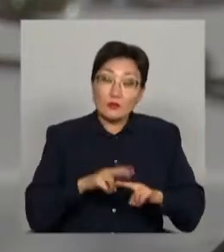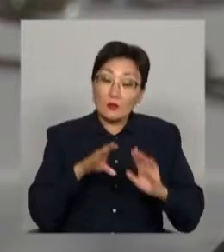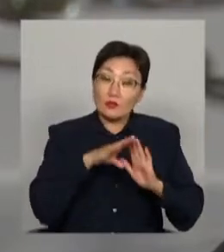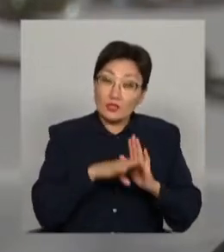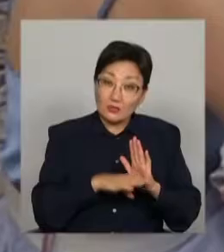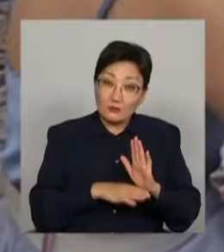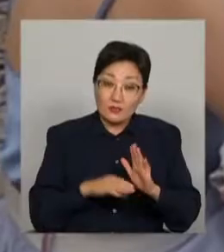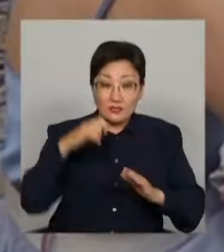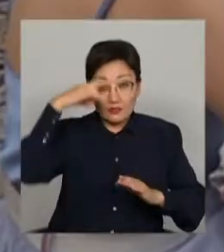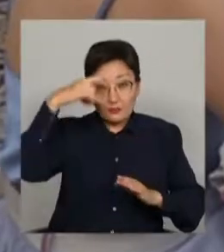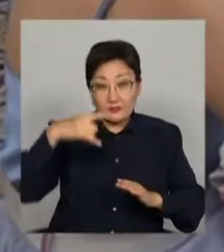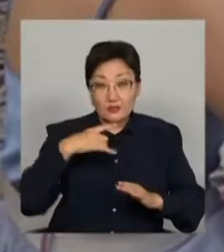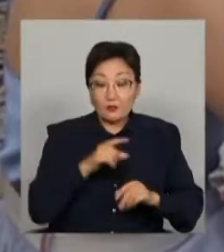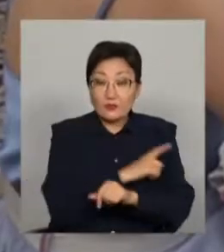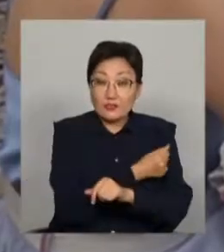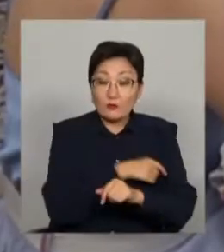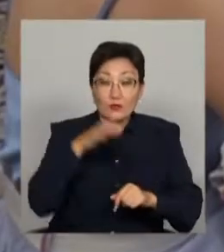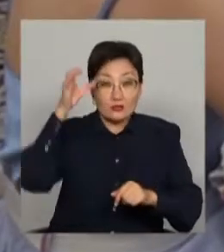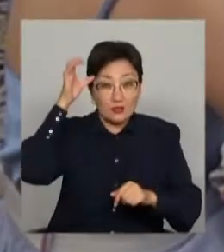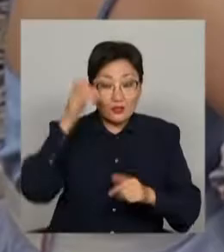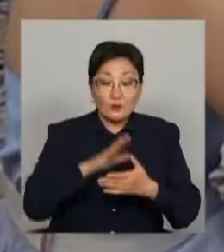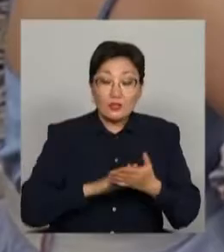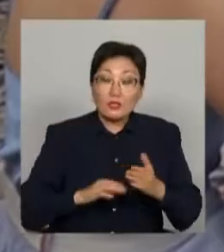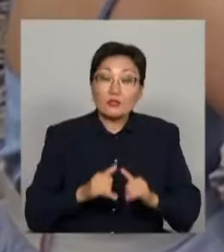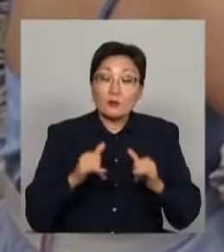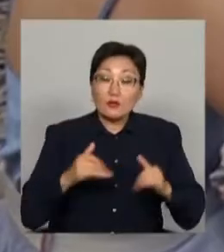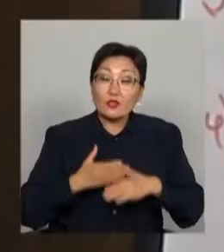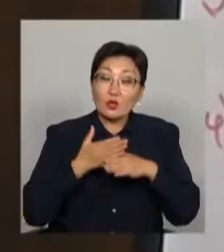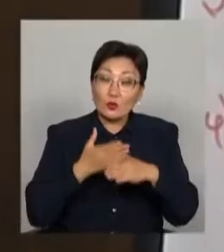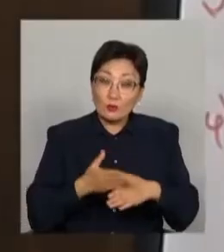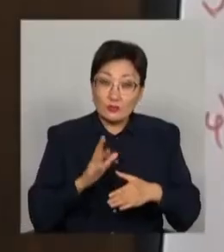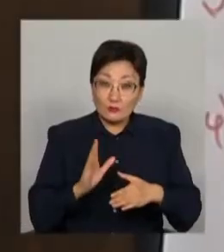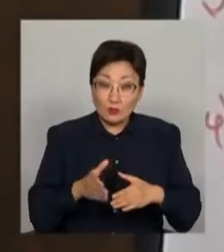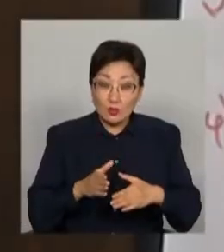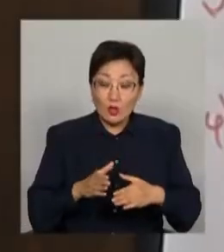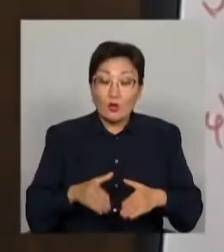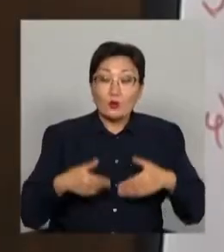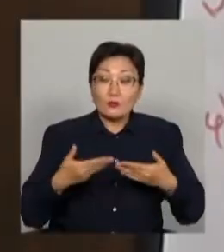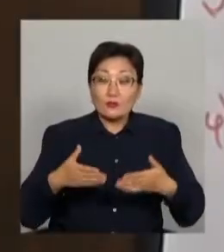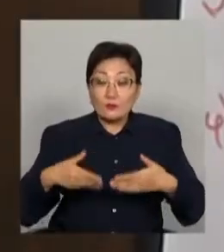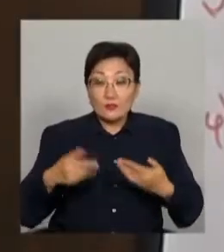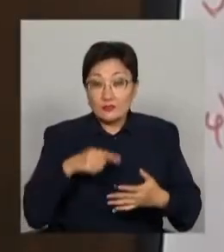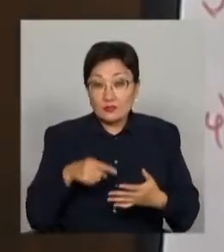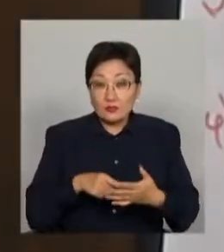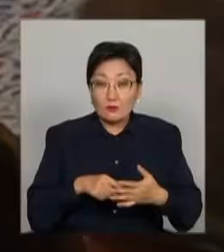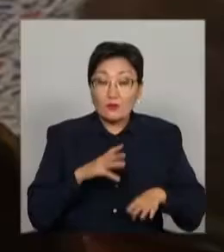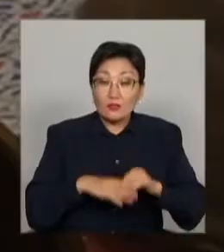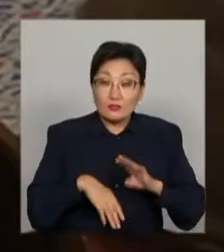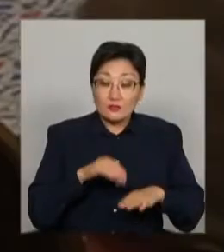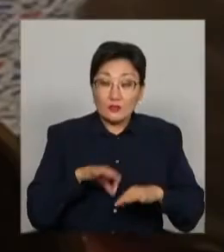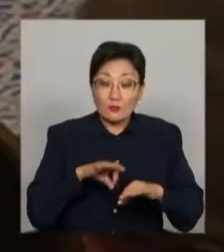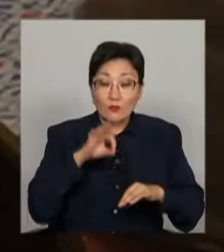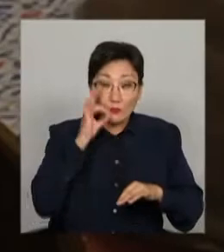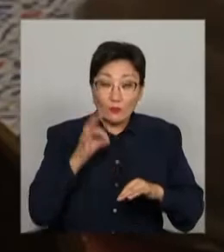бағдарлама Қазақстанның медицина ғылымының одан әрі дамуына септігін тигізбек. Ал ұсынылған мәселелер практикалық іс